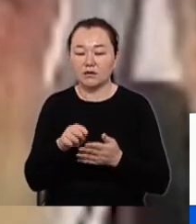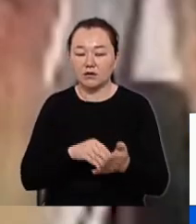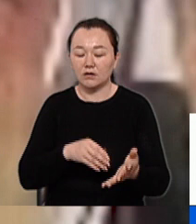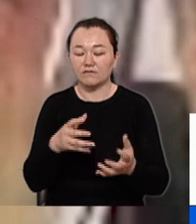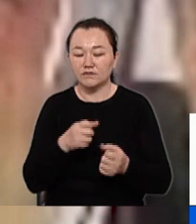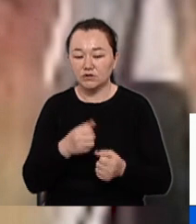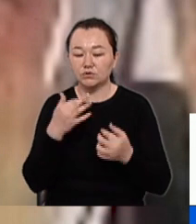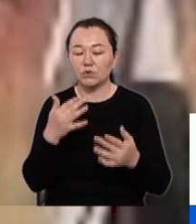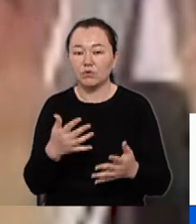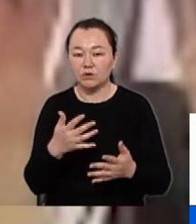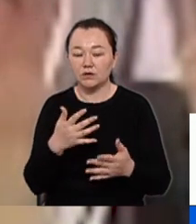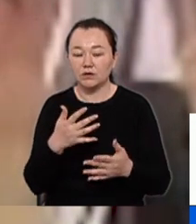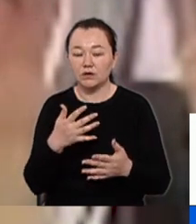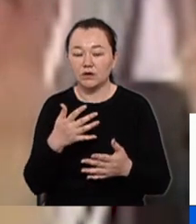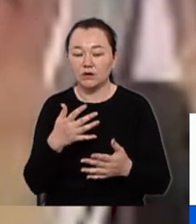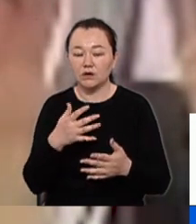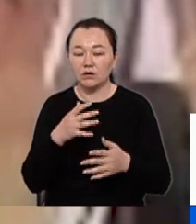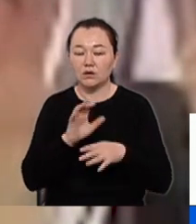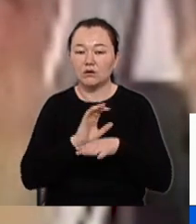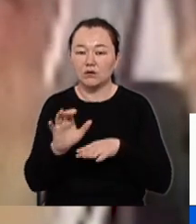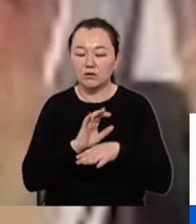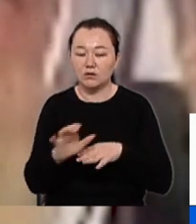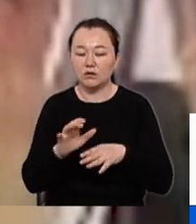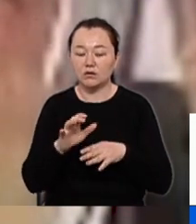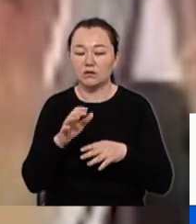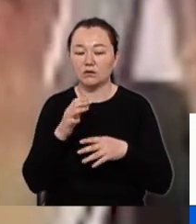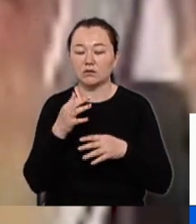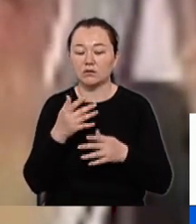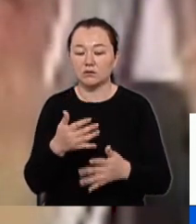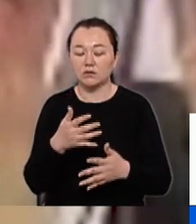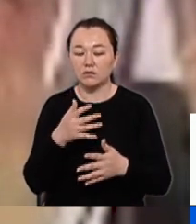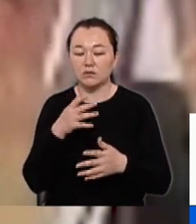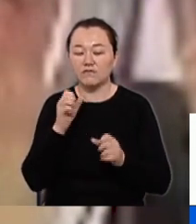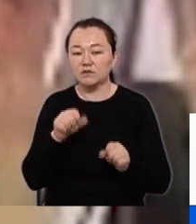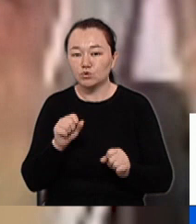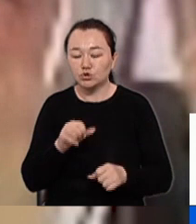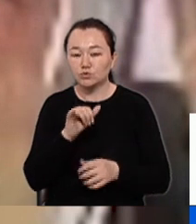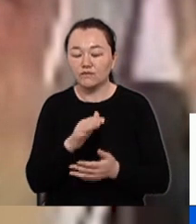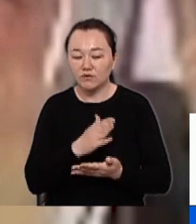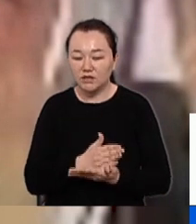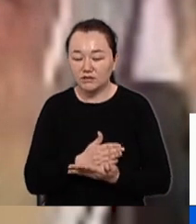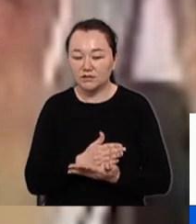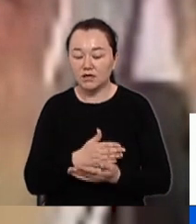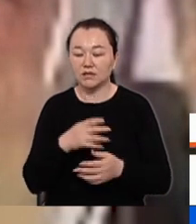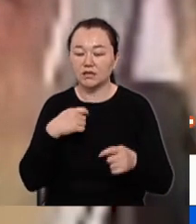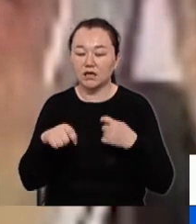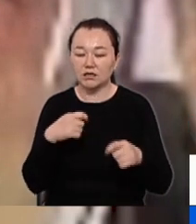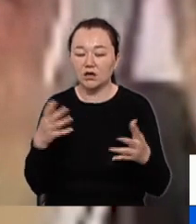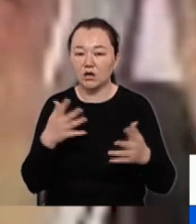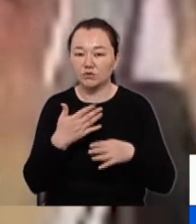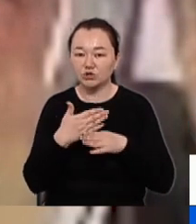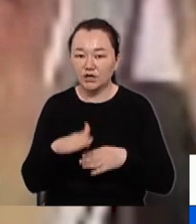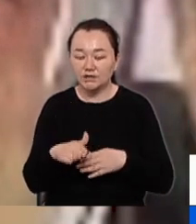олар қанша өндіру былайша айтқанда капасити дейді ғой, мүмкіншілігі бар, нарықтың қандай